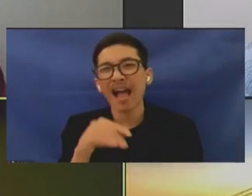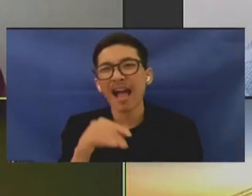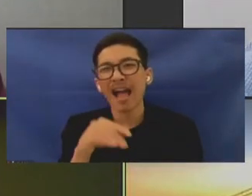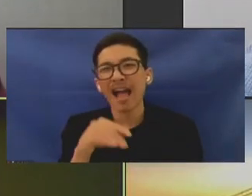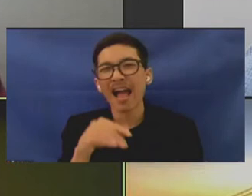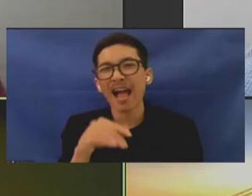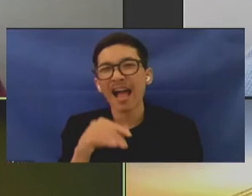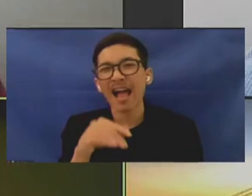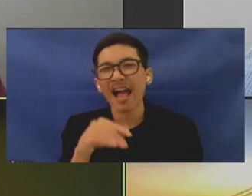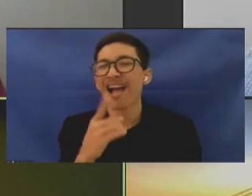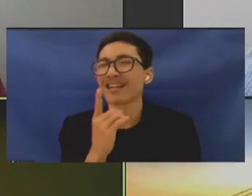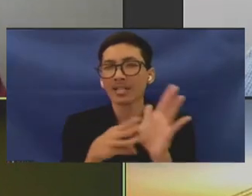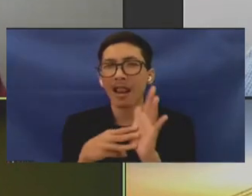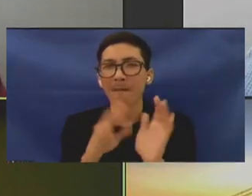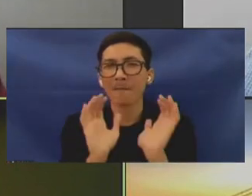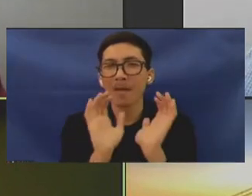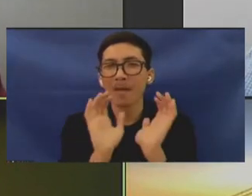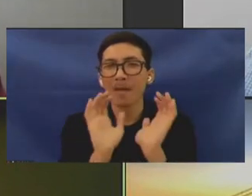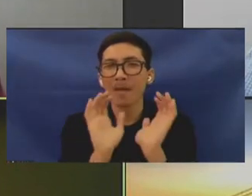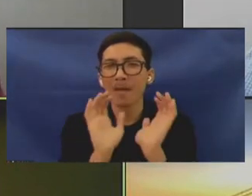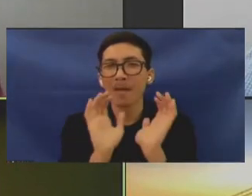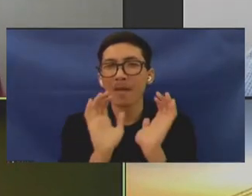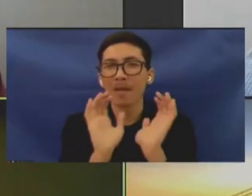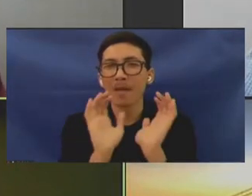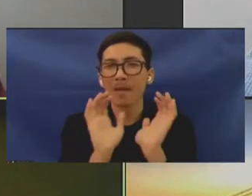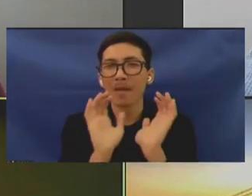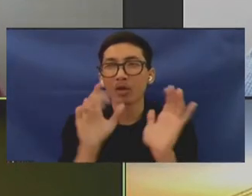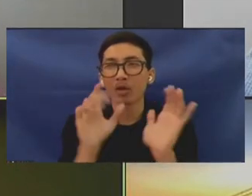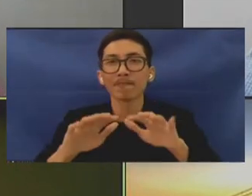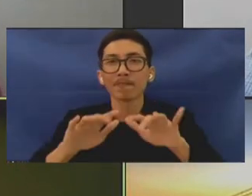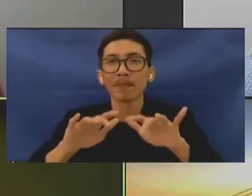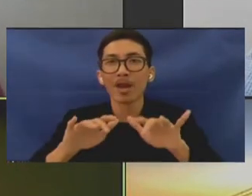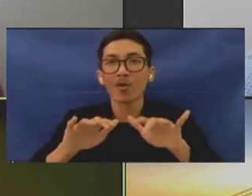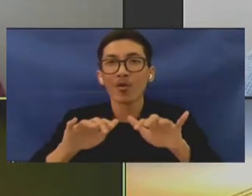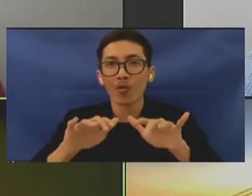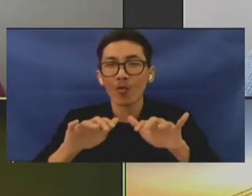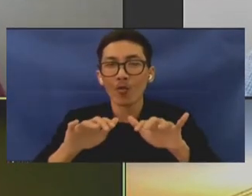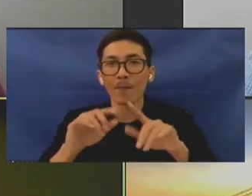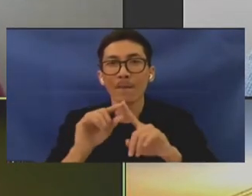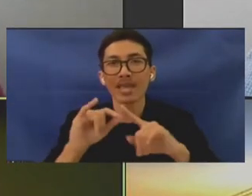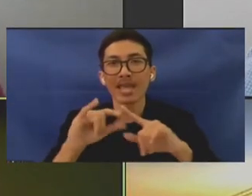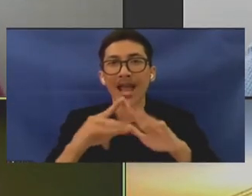piano kecil gitu. Oh, Balqis suka gitu kan. Kemudian saya putarkan lagu